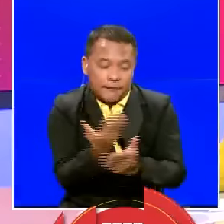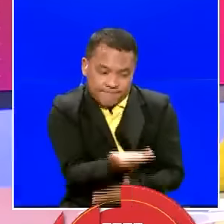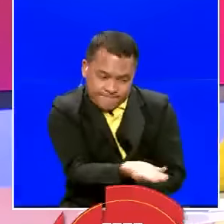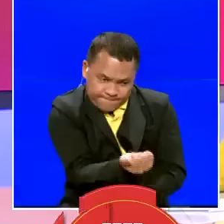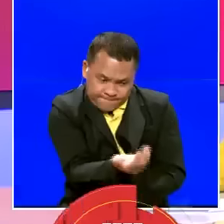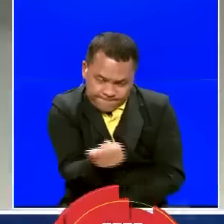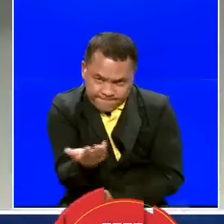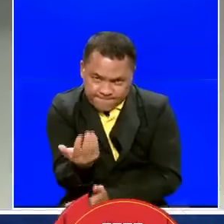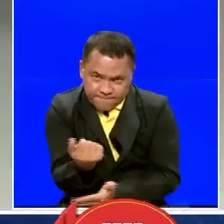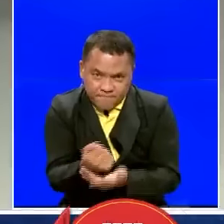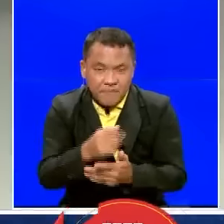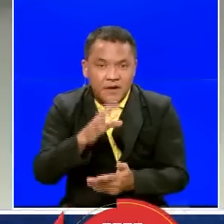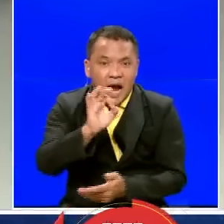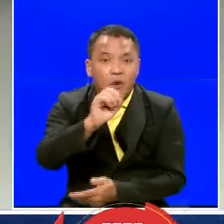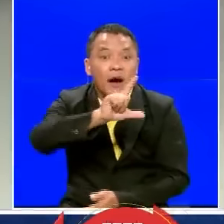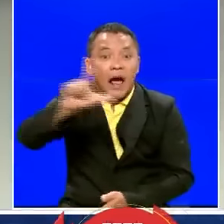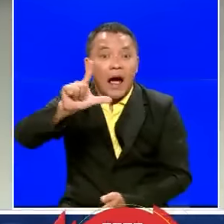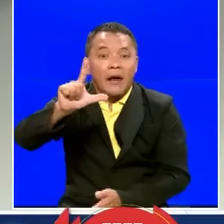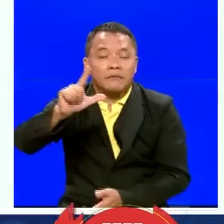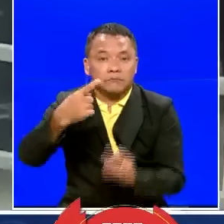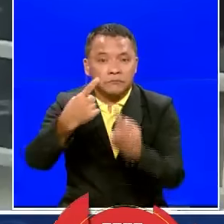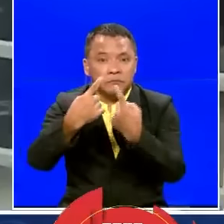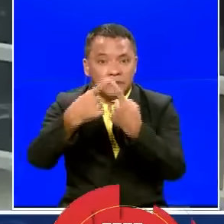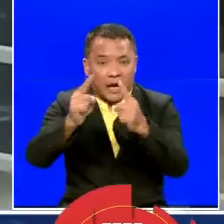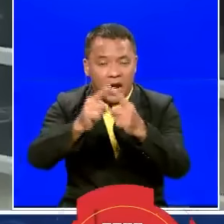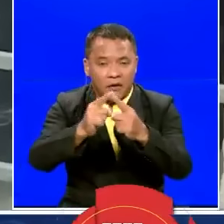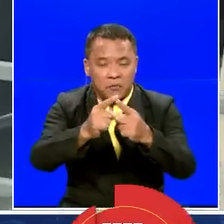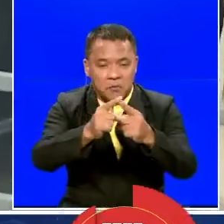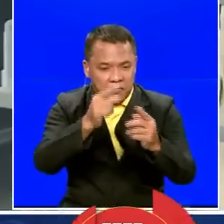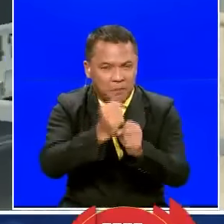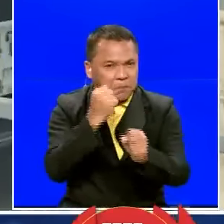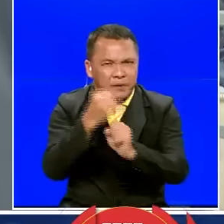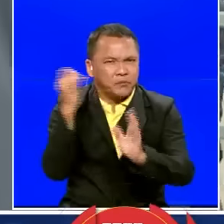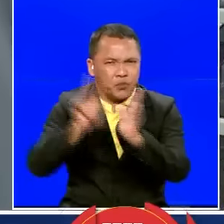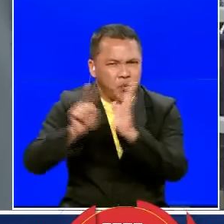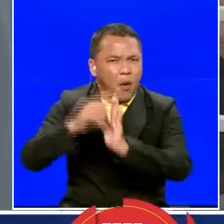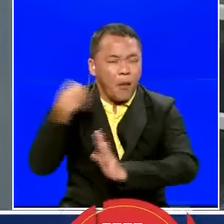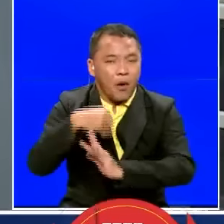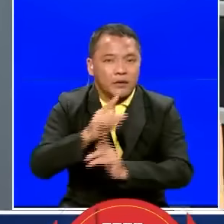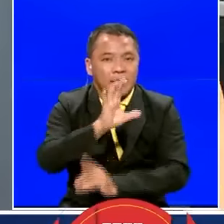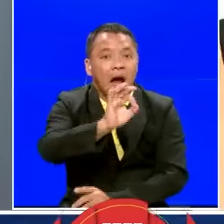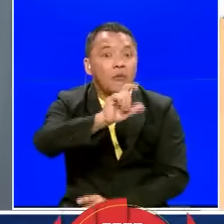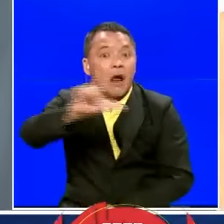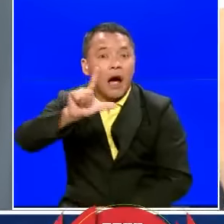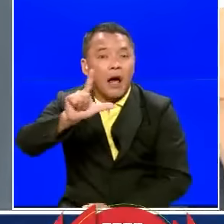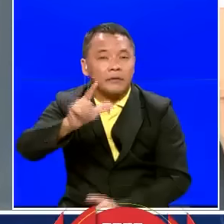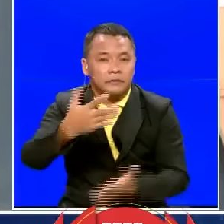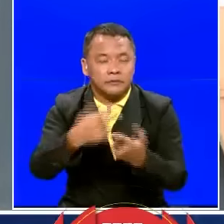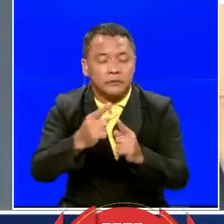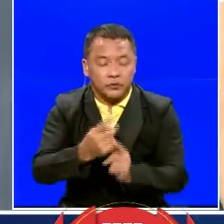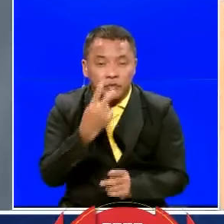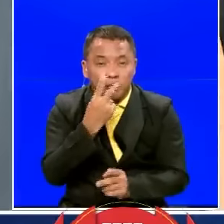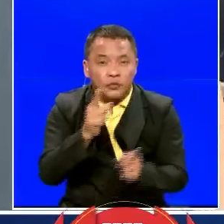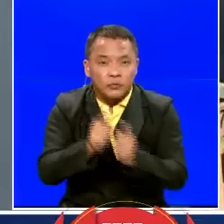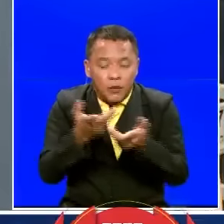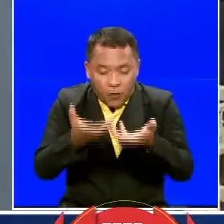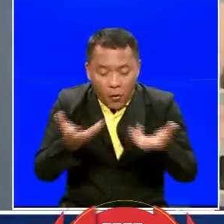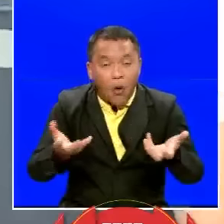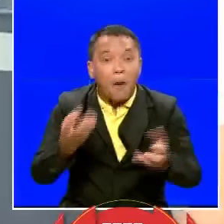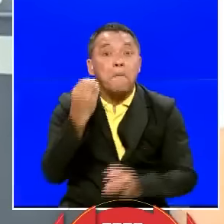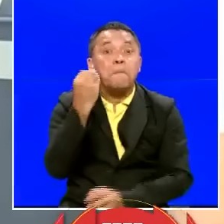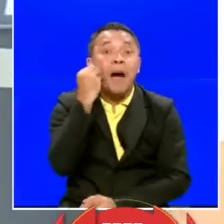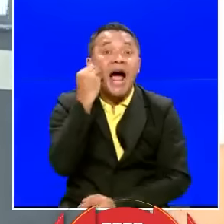เงิน 9ล้านบาทมันต่างกำต่างวาระน่ะแต่เคสนี้เคสเดียวเนี่ยเรียกไป 9ล้านแล้วบอกไปดูทรัพย์สิน